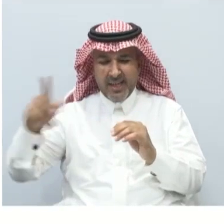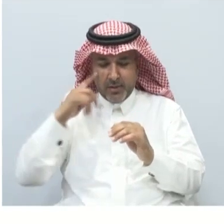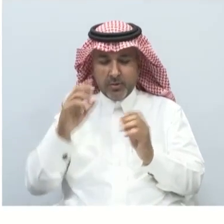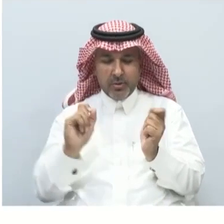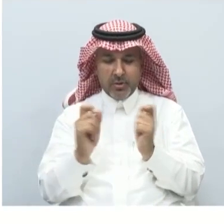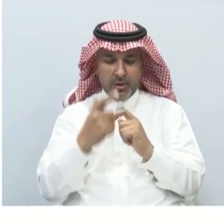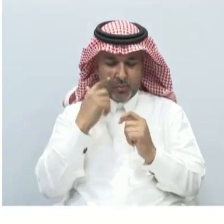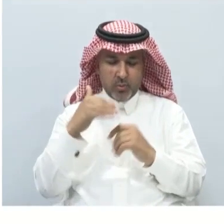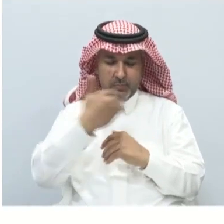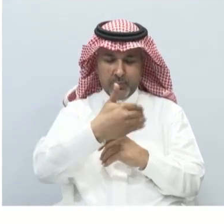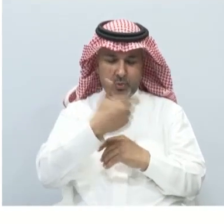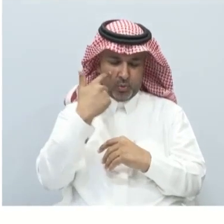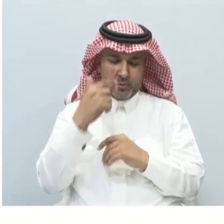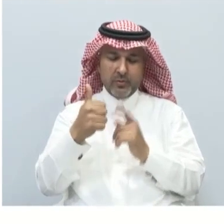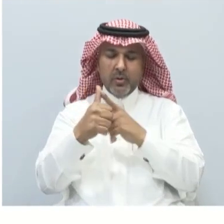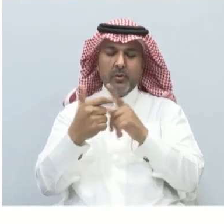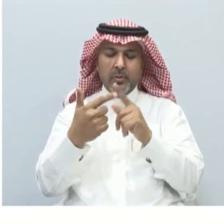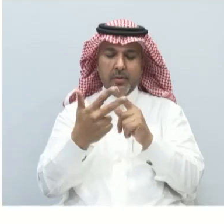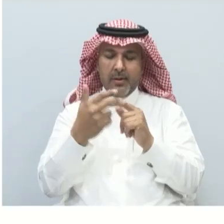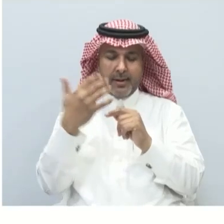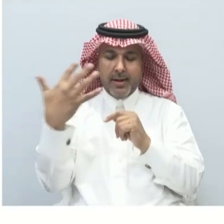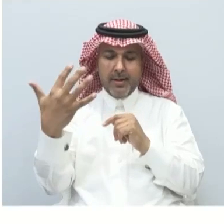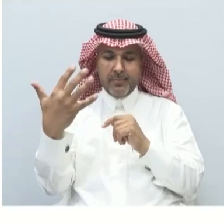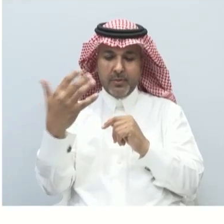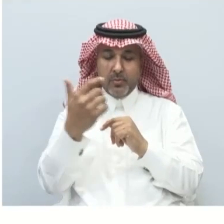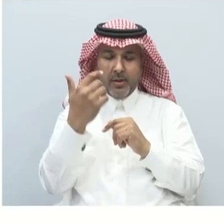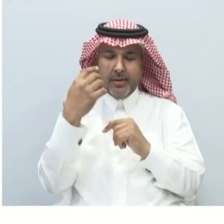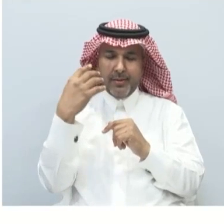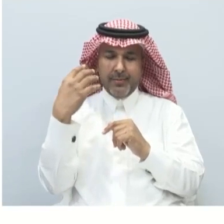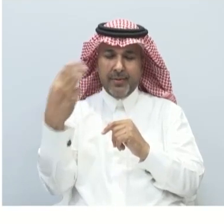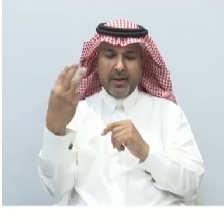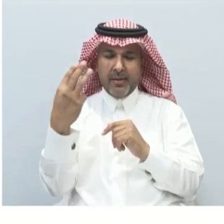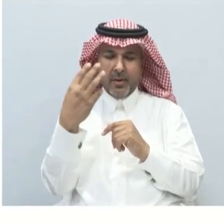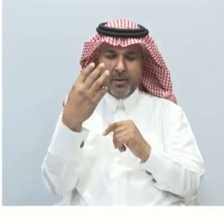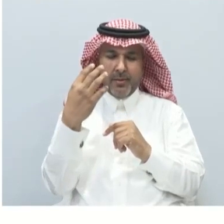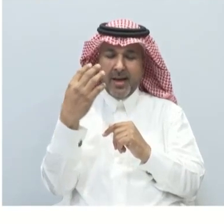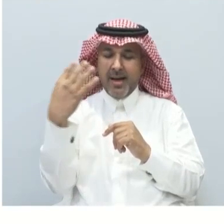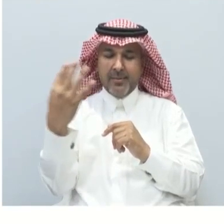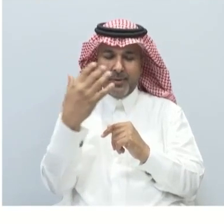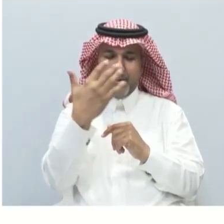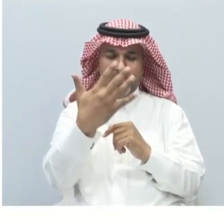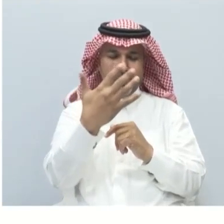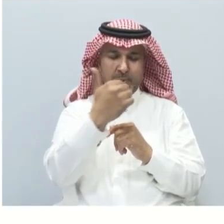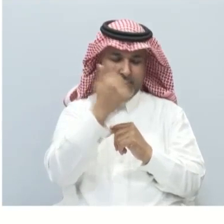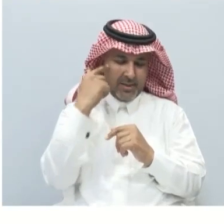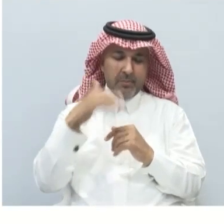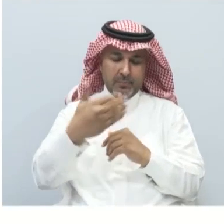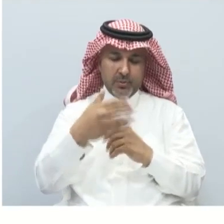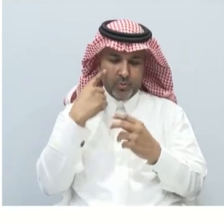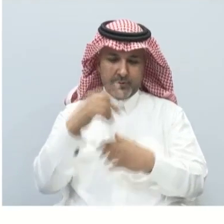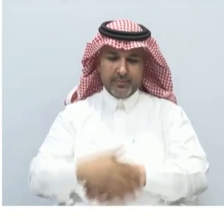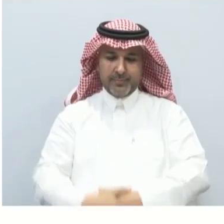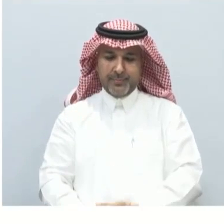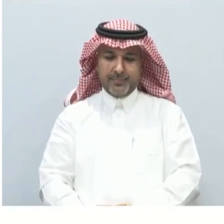للدوال سواء للنمو الحلال نتمنى لكم متابعه طيبه يعني هذه مقدمه للدرس